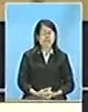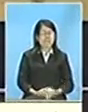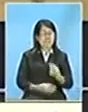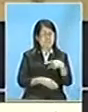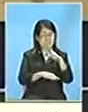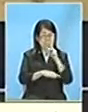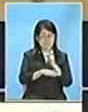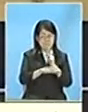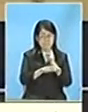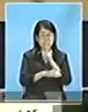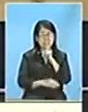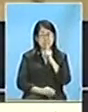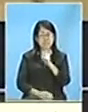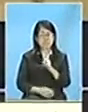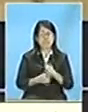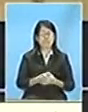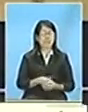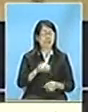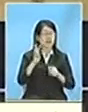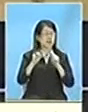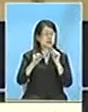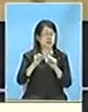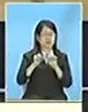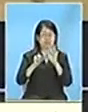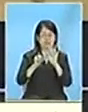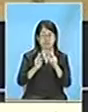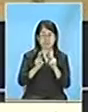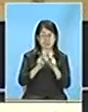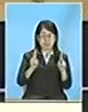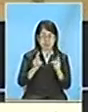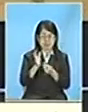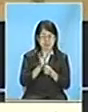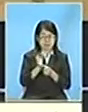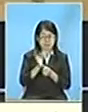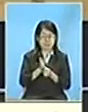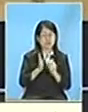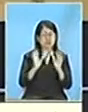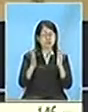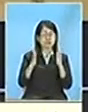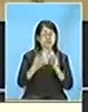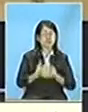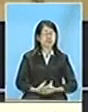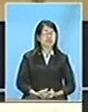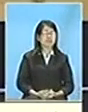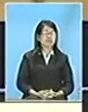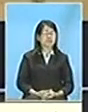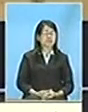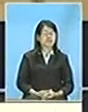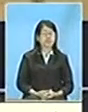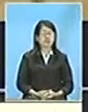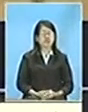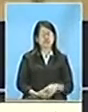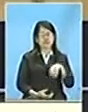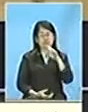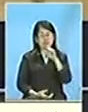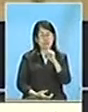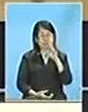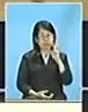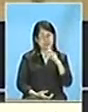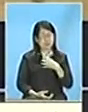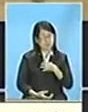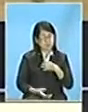ะมาตรา5นะคะกรรมธิการไม่มีการแก้ไขท่านกอบกุลขอแก้ไ